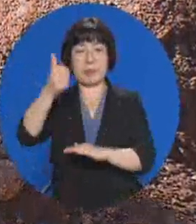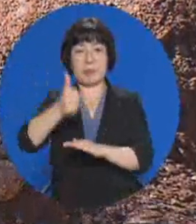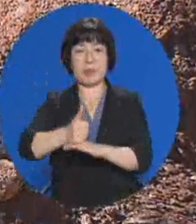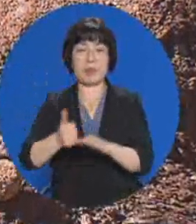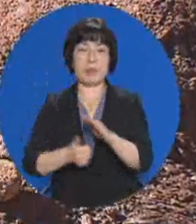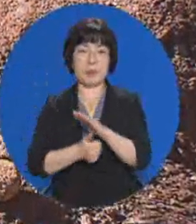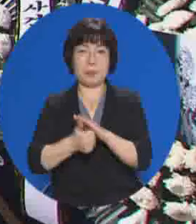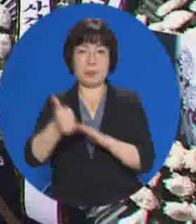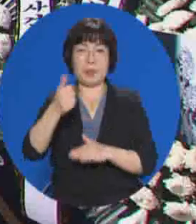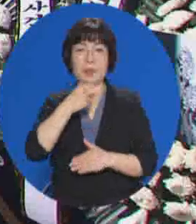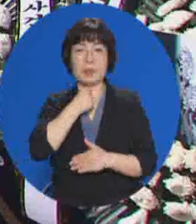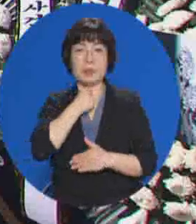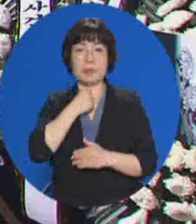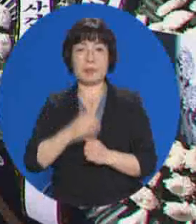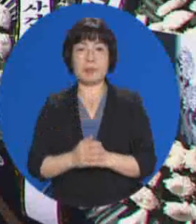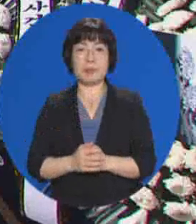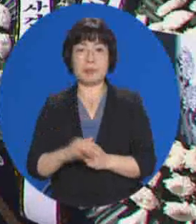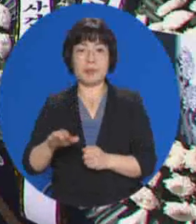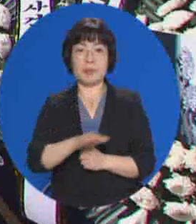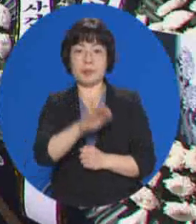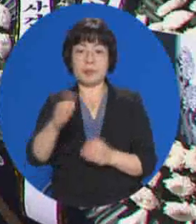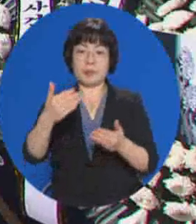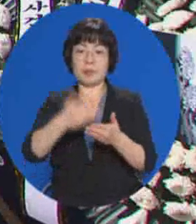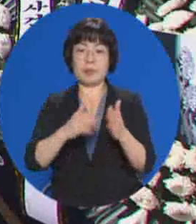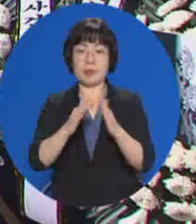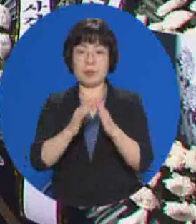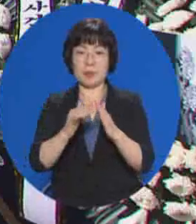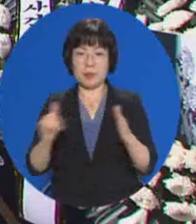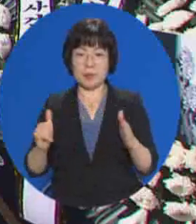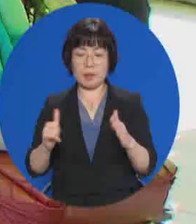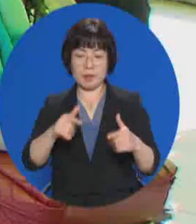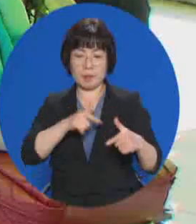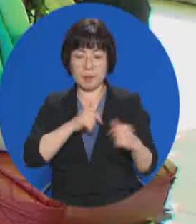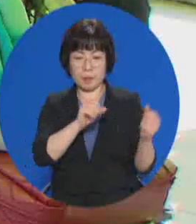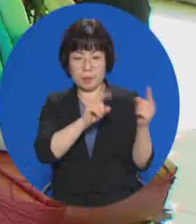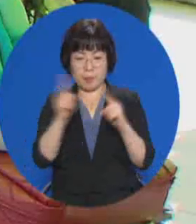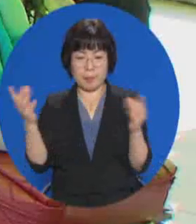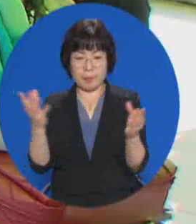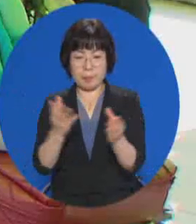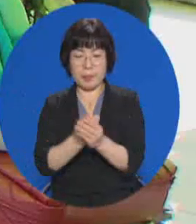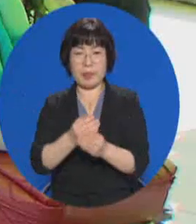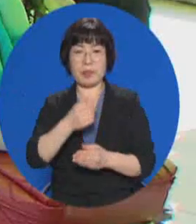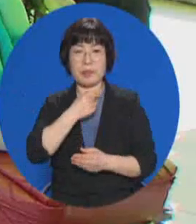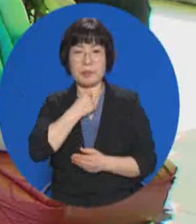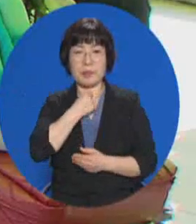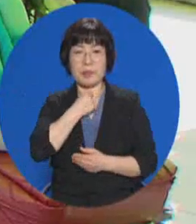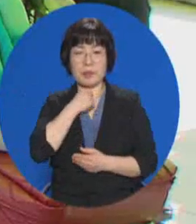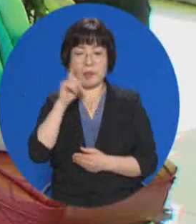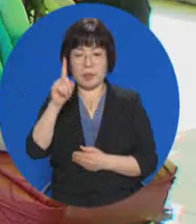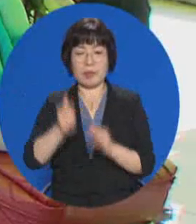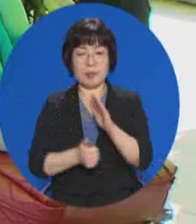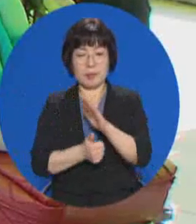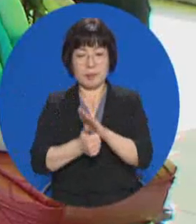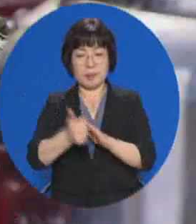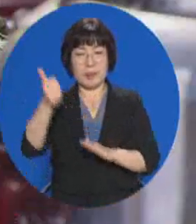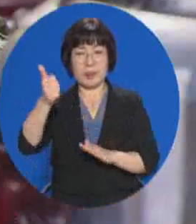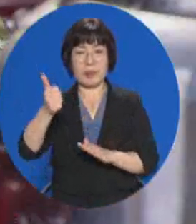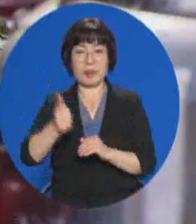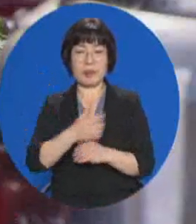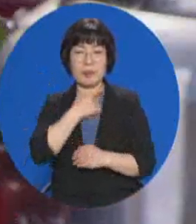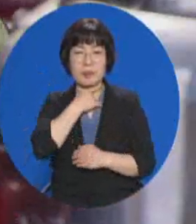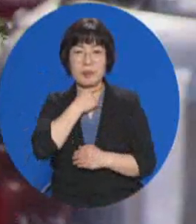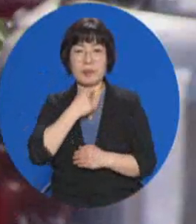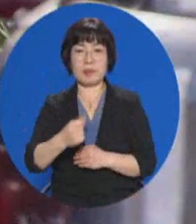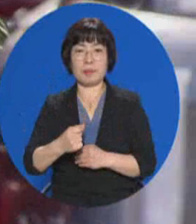소원입니다. 우리 유족들을 맹예회복을 완전히 시켜주면 좋겠어. 그것이 소원이야. 다른 건 소원이야. 그걸 완전히